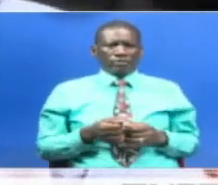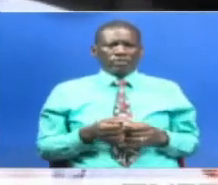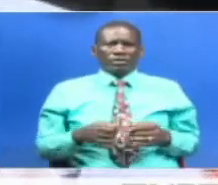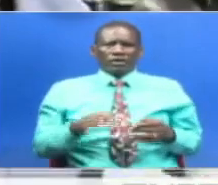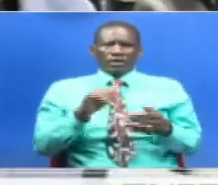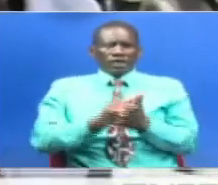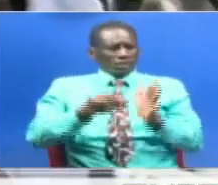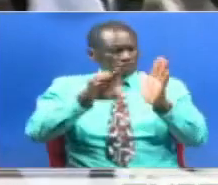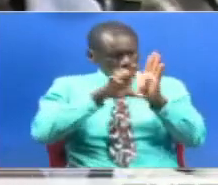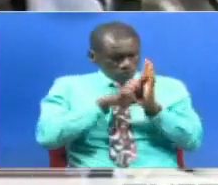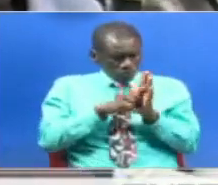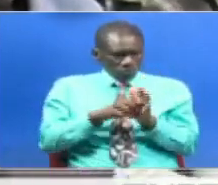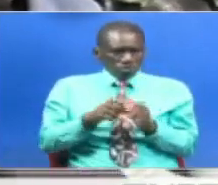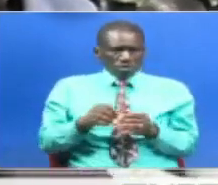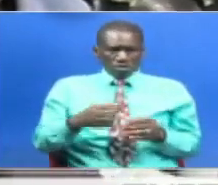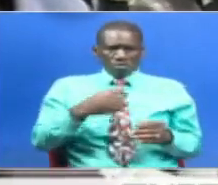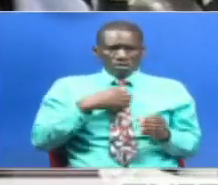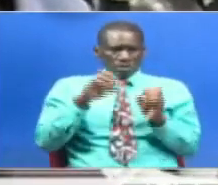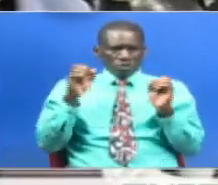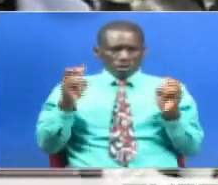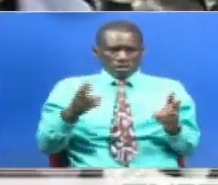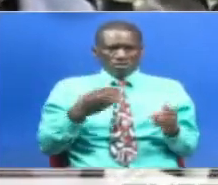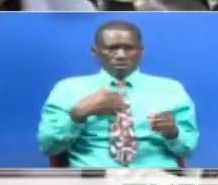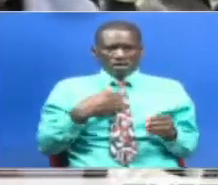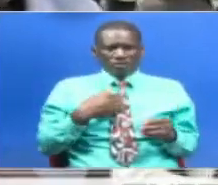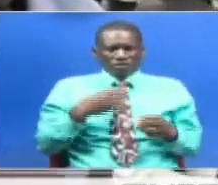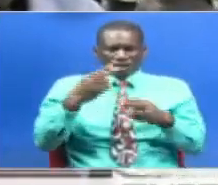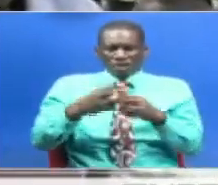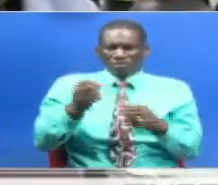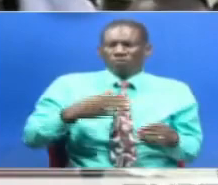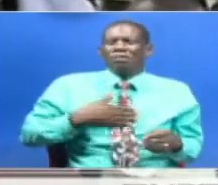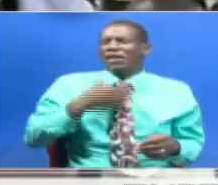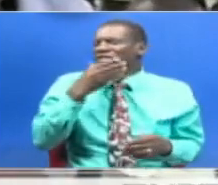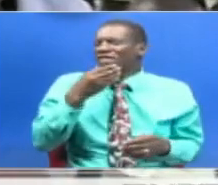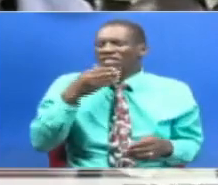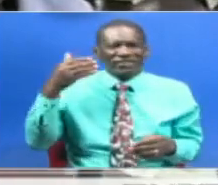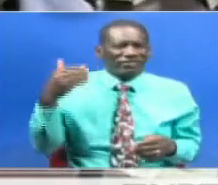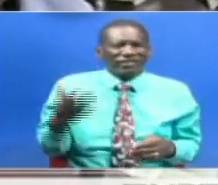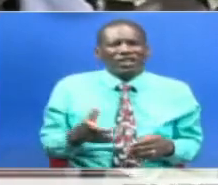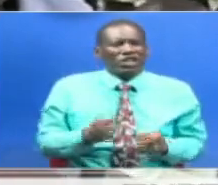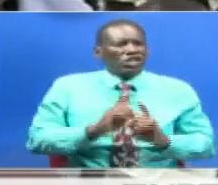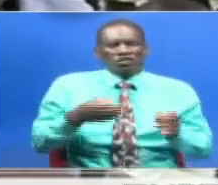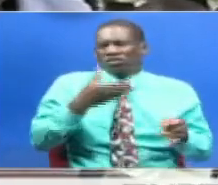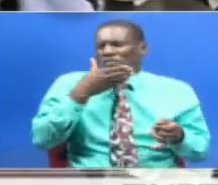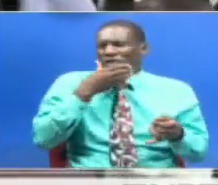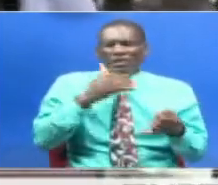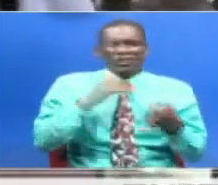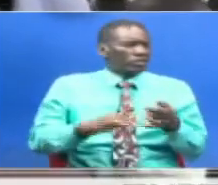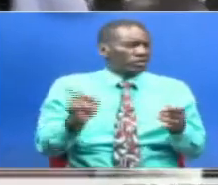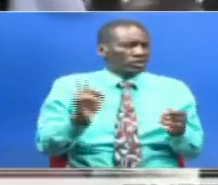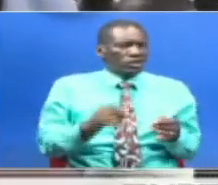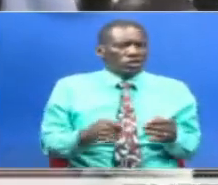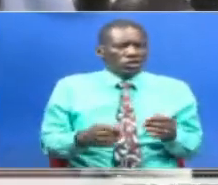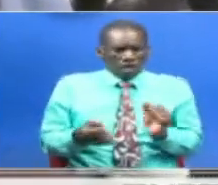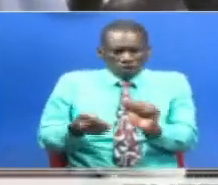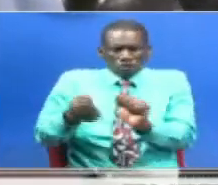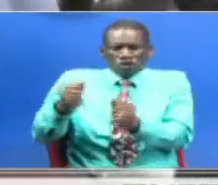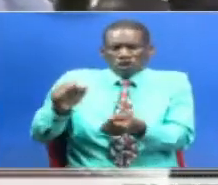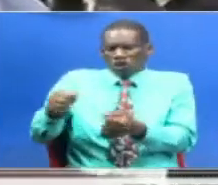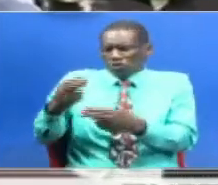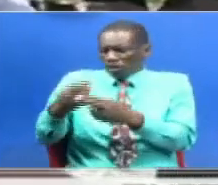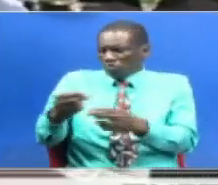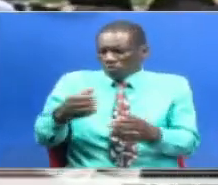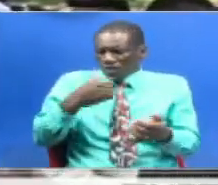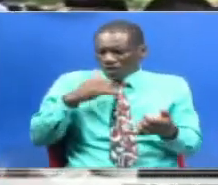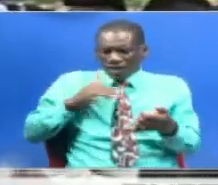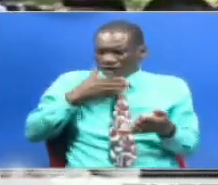Hiyo ndio sheria. Mimi niko sawa, niko na idea baba yangu, nimechukua ya baba yangu. Mimi niko sawa. Hauna mpango ya kubadilisha? Ah, sina. Kwa